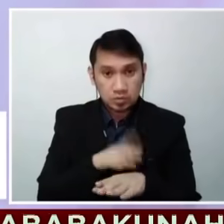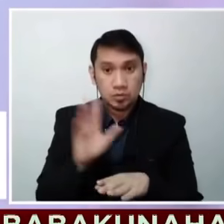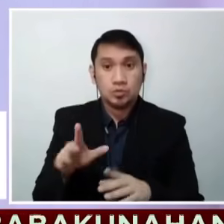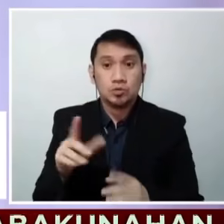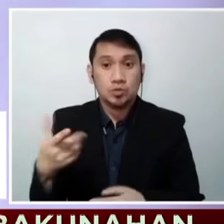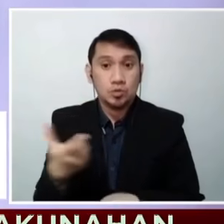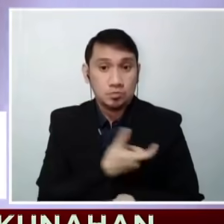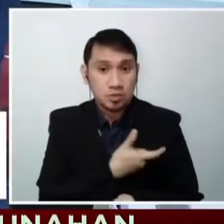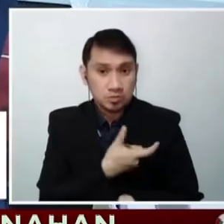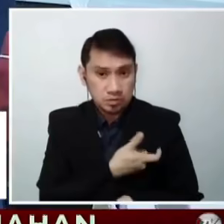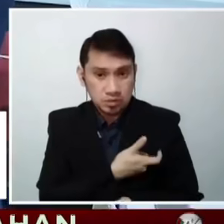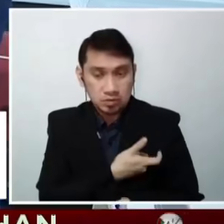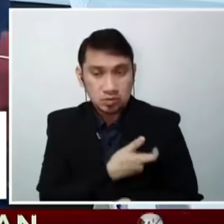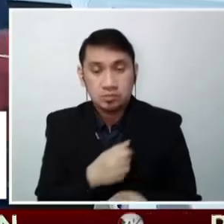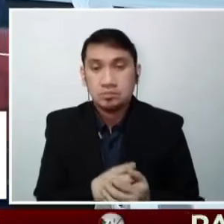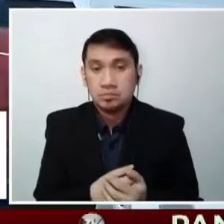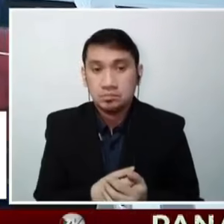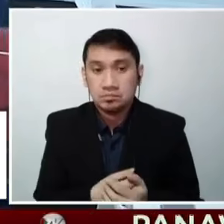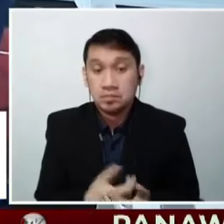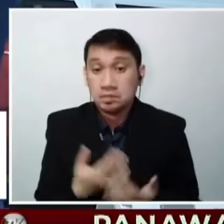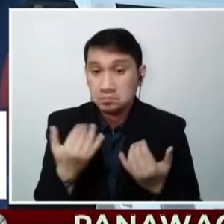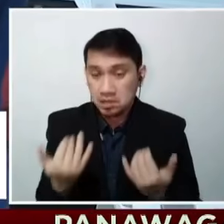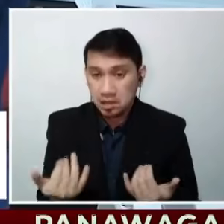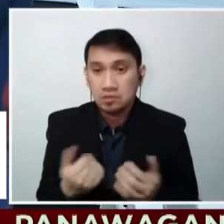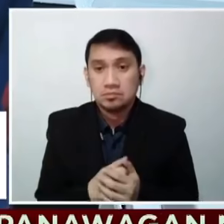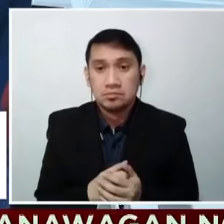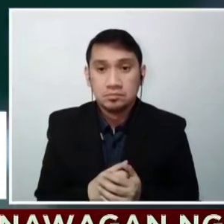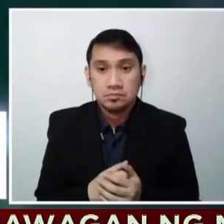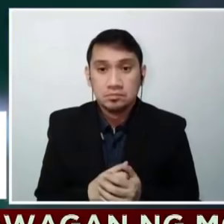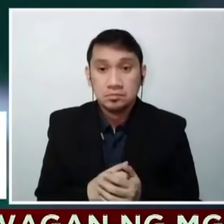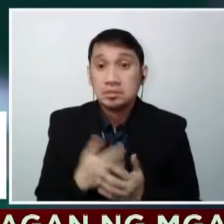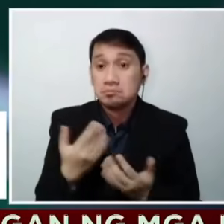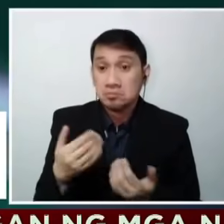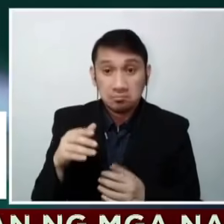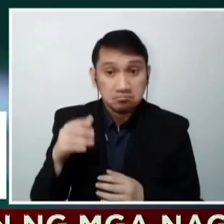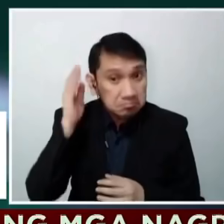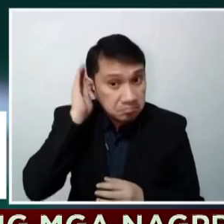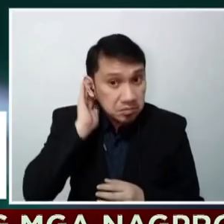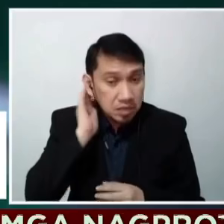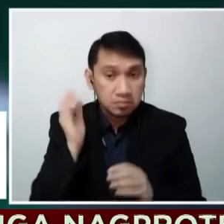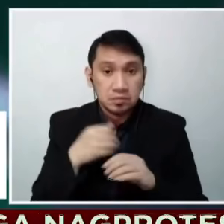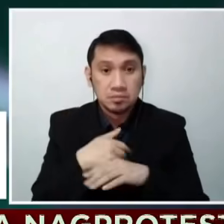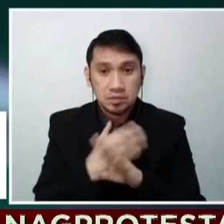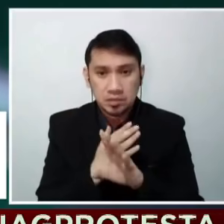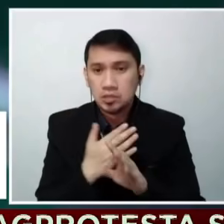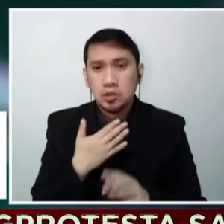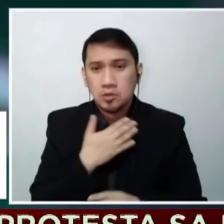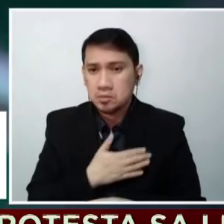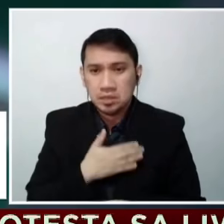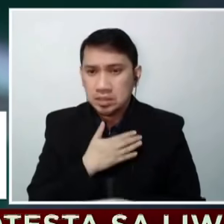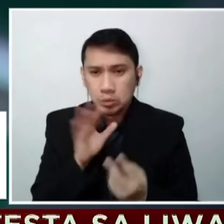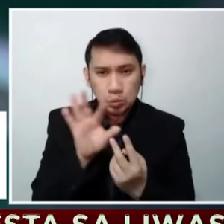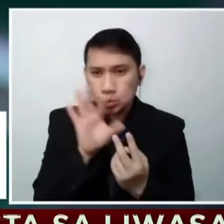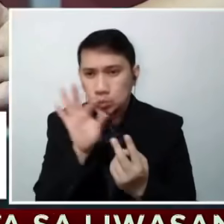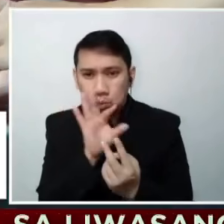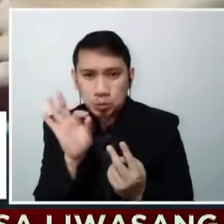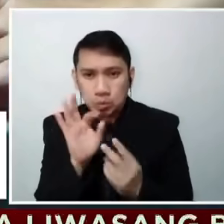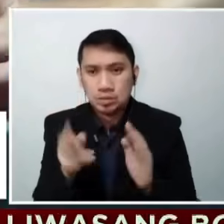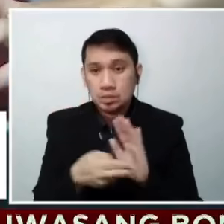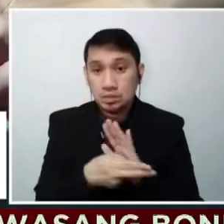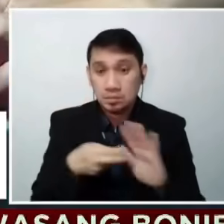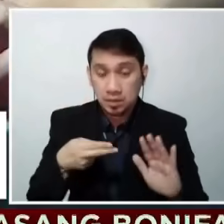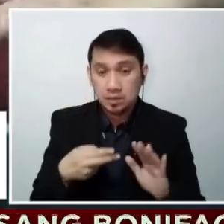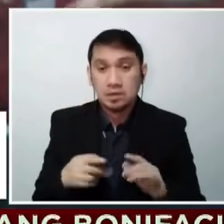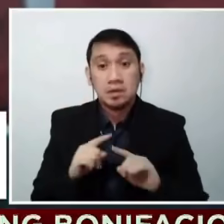vaccination rollout. Sa kabila nito, panawagan pa rin niya sa mga taga-Davao na huwag nang mamili ng brands. Paliwanag naman